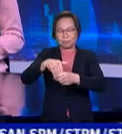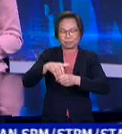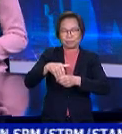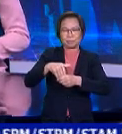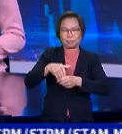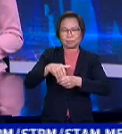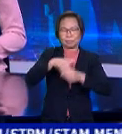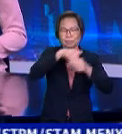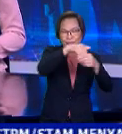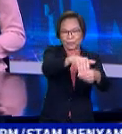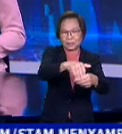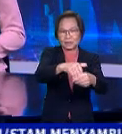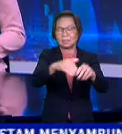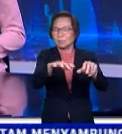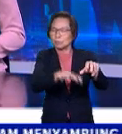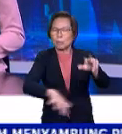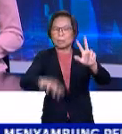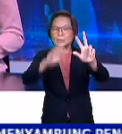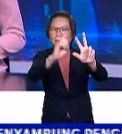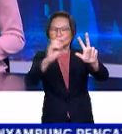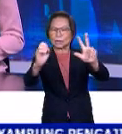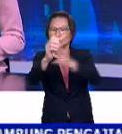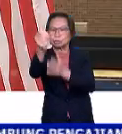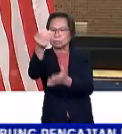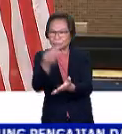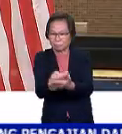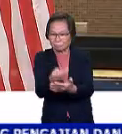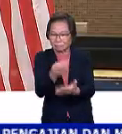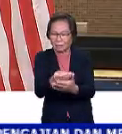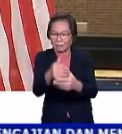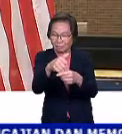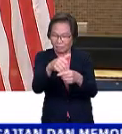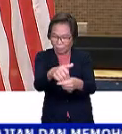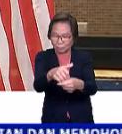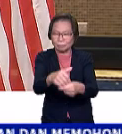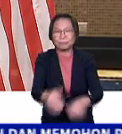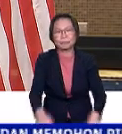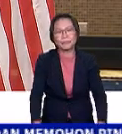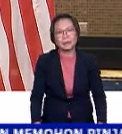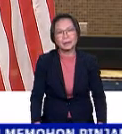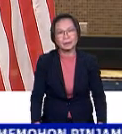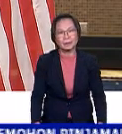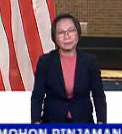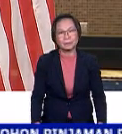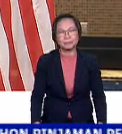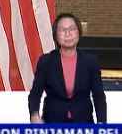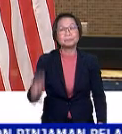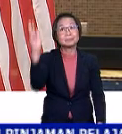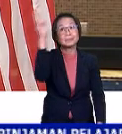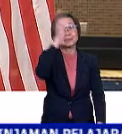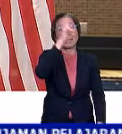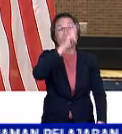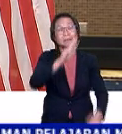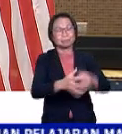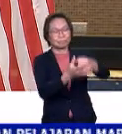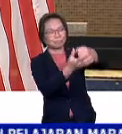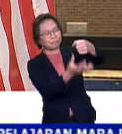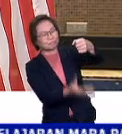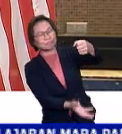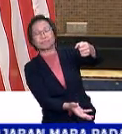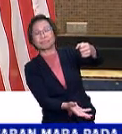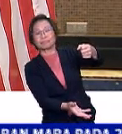sekurang-kurangnya tiga ratus Ya udah jangan agak membentuk